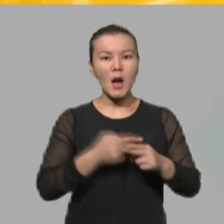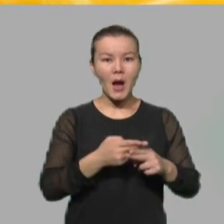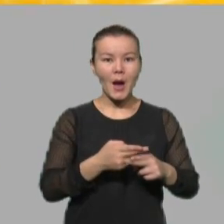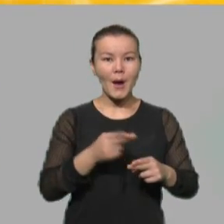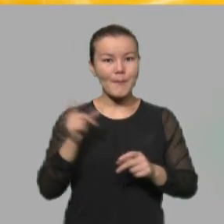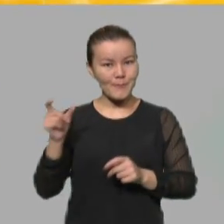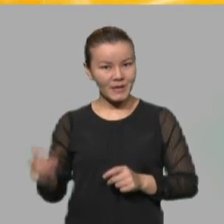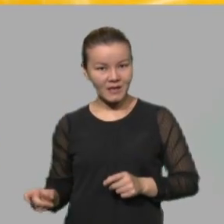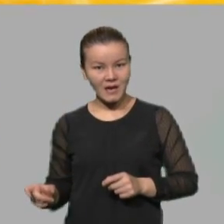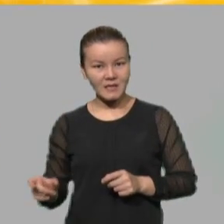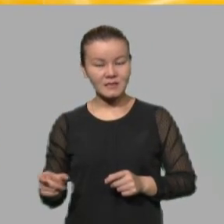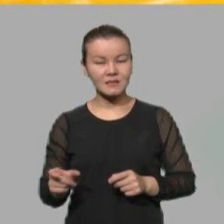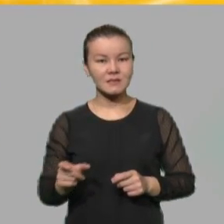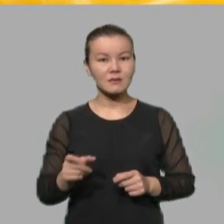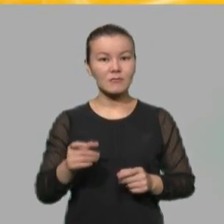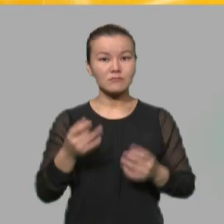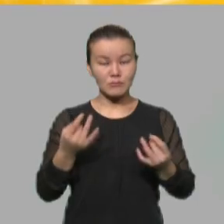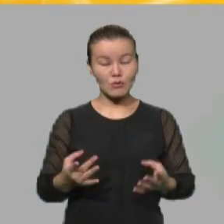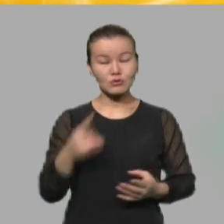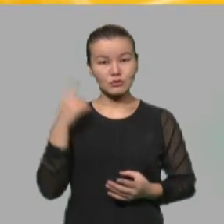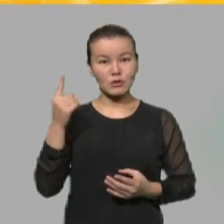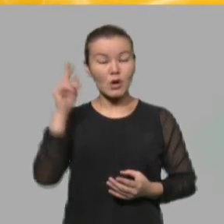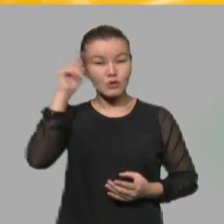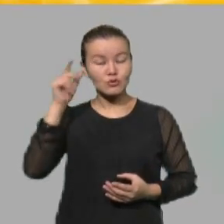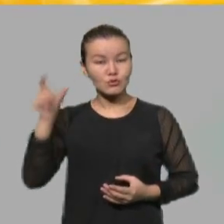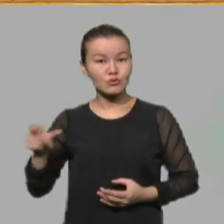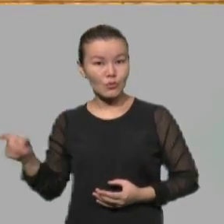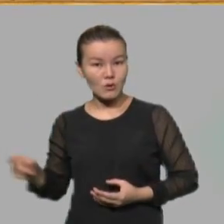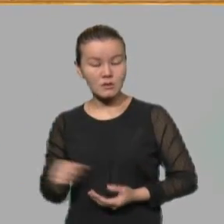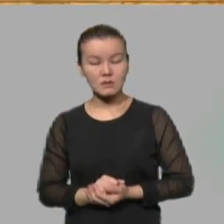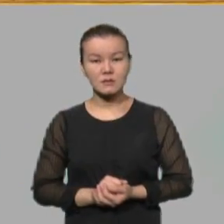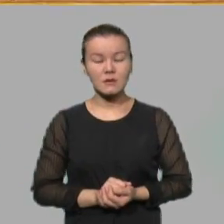механики, и обыкновенные школьники.